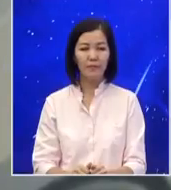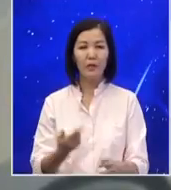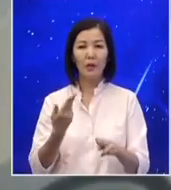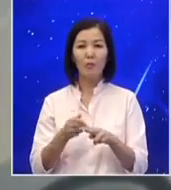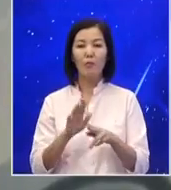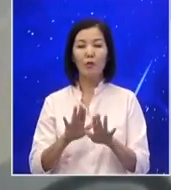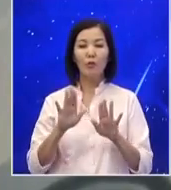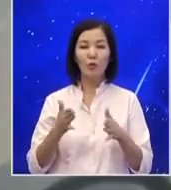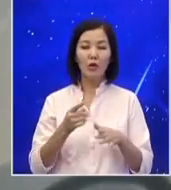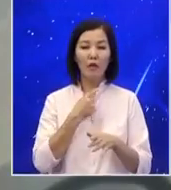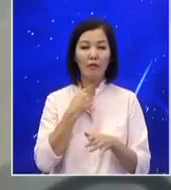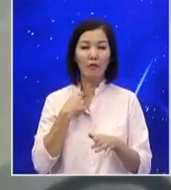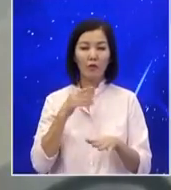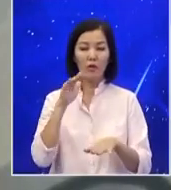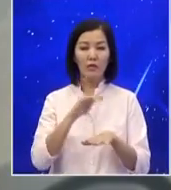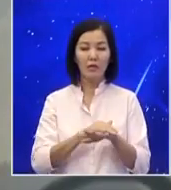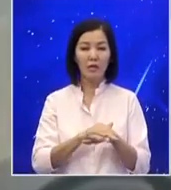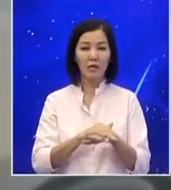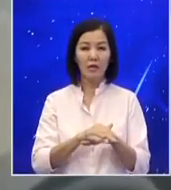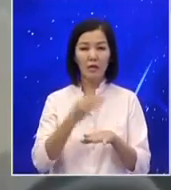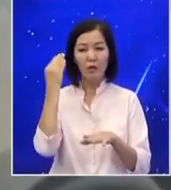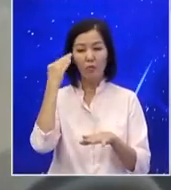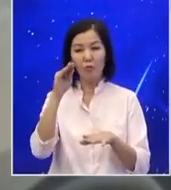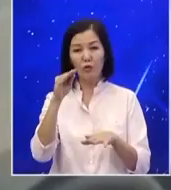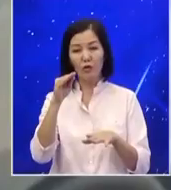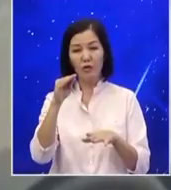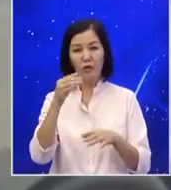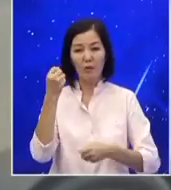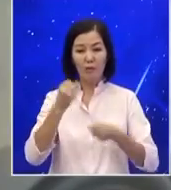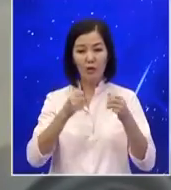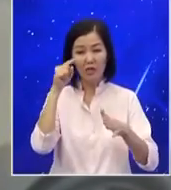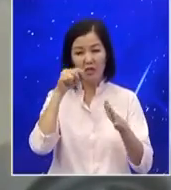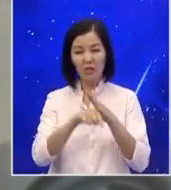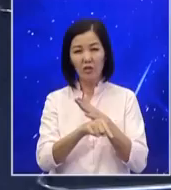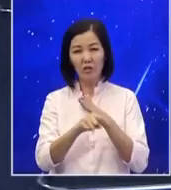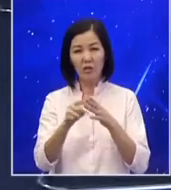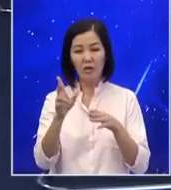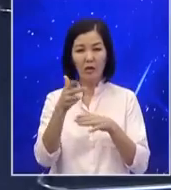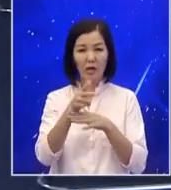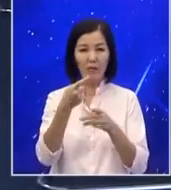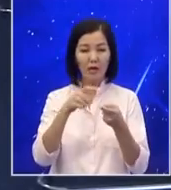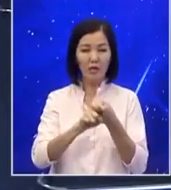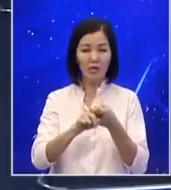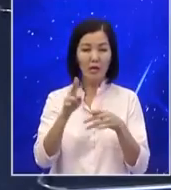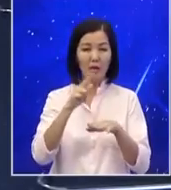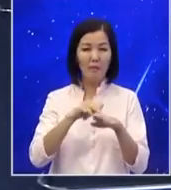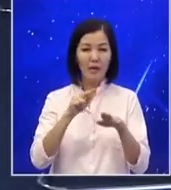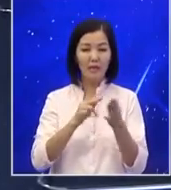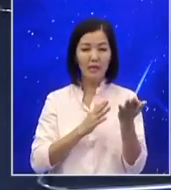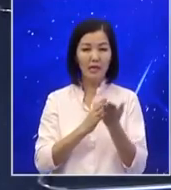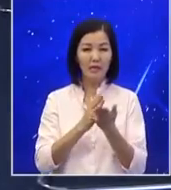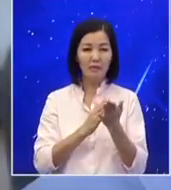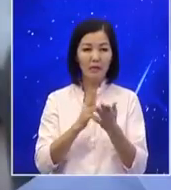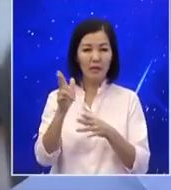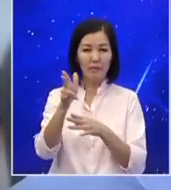Оқиға Талдықорғанда тіркелген. Бөтеннің мүлкіне қол сұққан азаматтың әрекеті бейне бақылау камерасына жазылған. Полиция қызметкерлері ауладағы